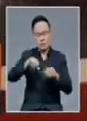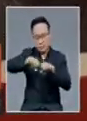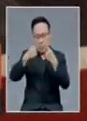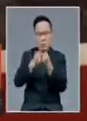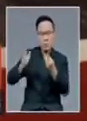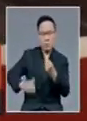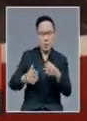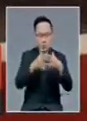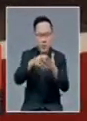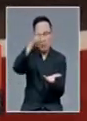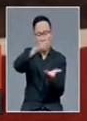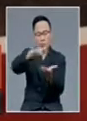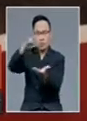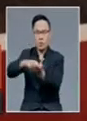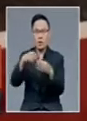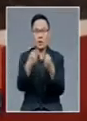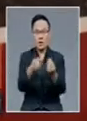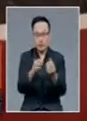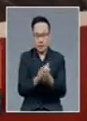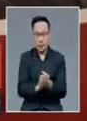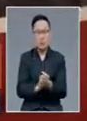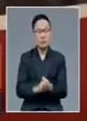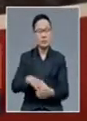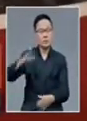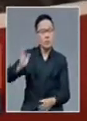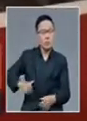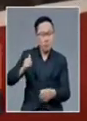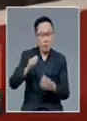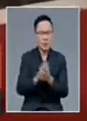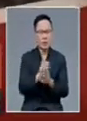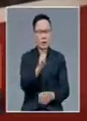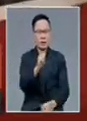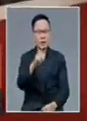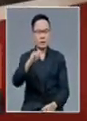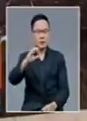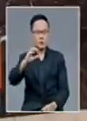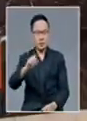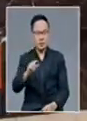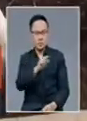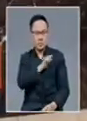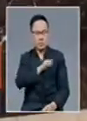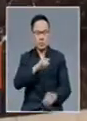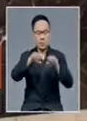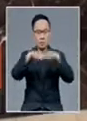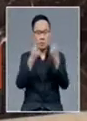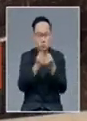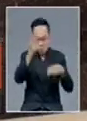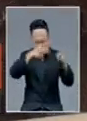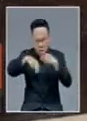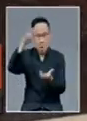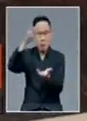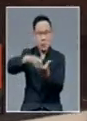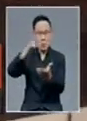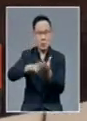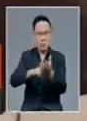ะครับซึ่ง AKC เนี่ยเขาเป็นองค์กรกลางด้านมาตรฐานสายพันธุ์สุนัขที่ใหญ่ที่สุดในโลกนะครับแล้วก็จะมีการจดท